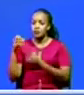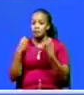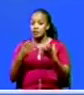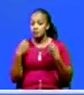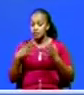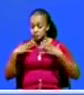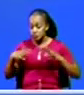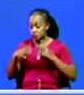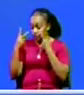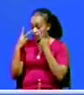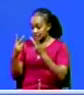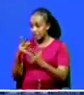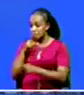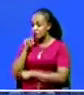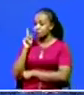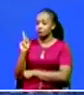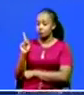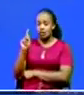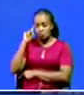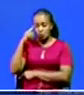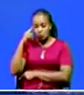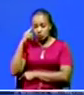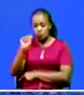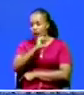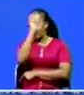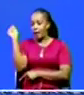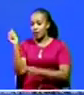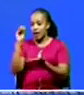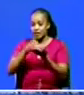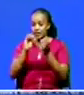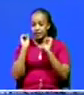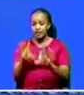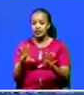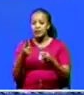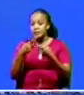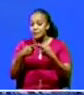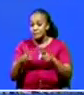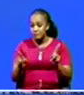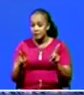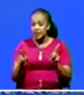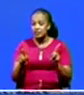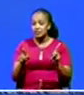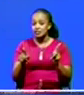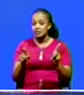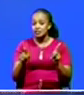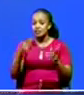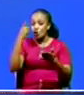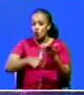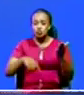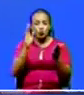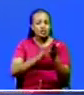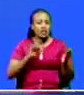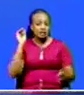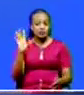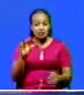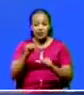hapa hawangeamini kwamba atamka tena. Lakini kutokana na gharama iliyozidi zaidi ya shilingi milioni 23, wazazi wa